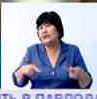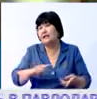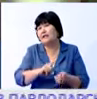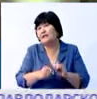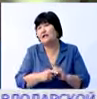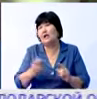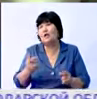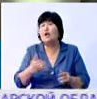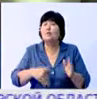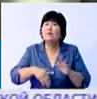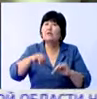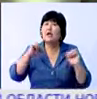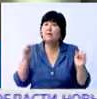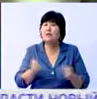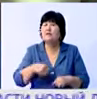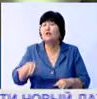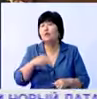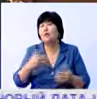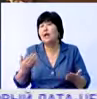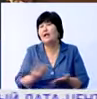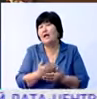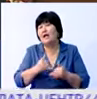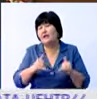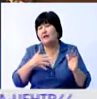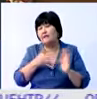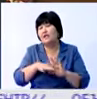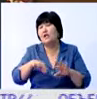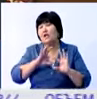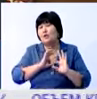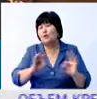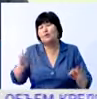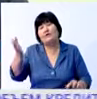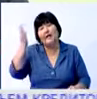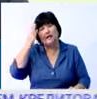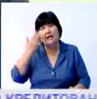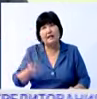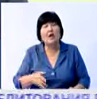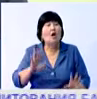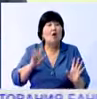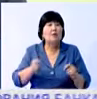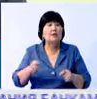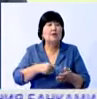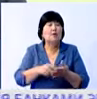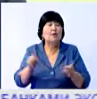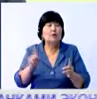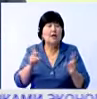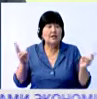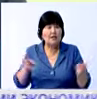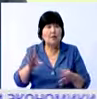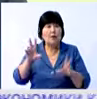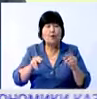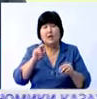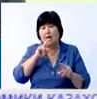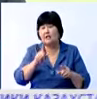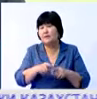повышение производительности труда развитие новации внедрение искусственного интеллекта президент подчеркнул что необходимо учесть ошибки